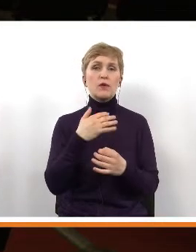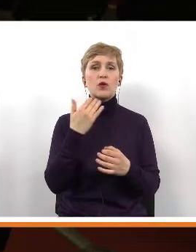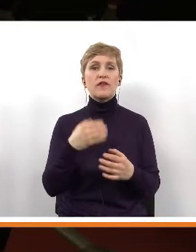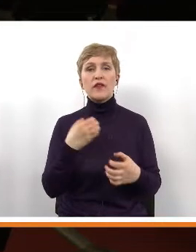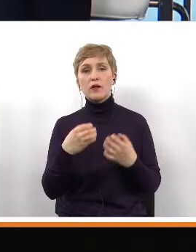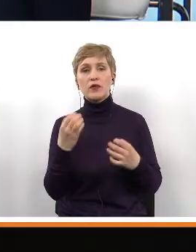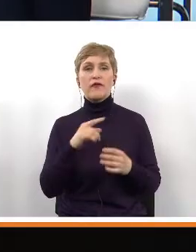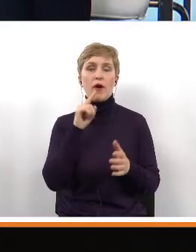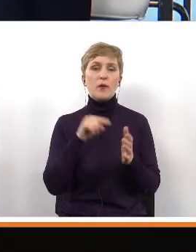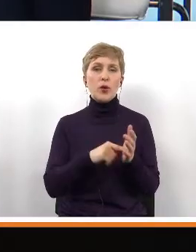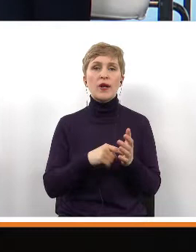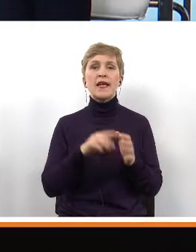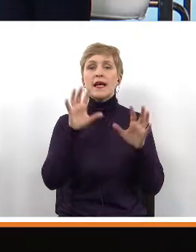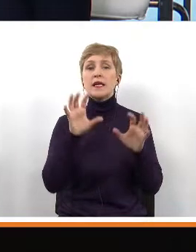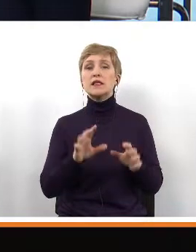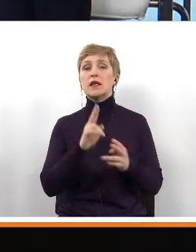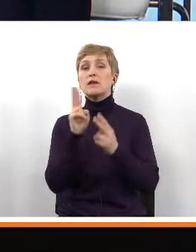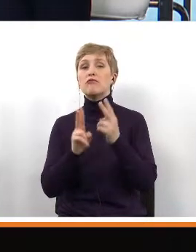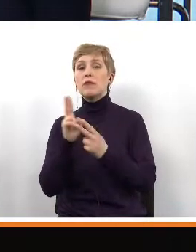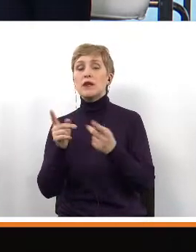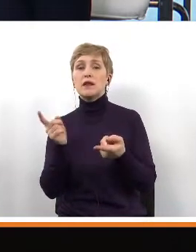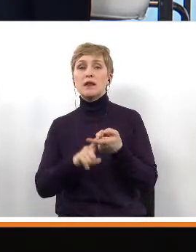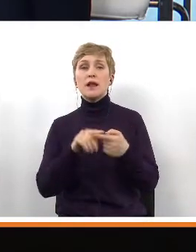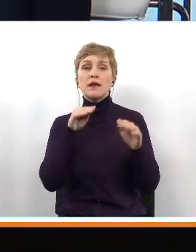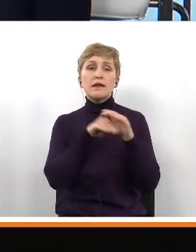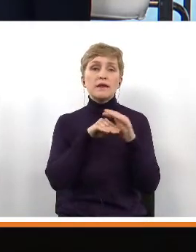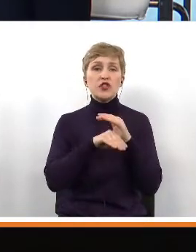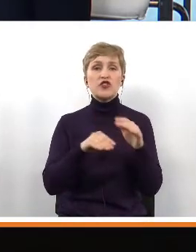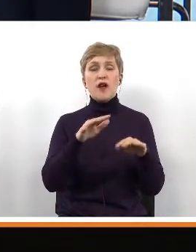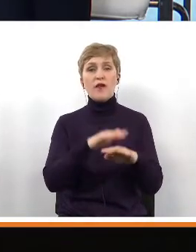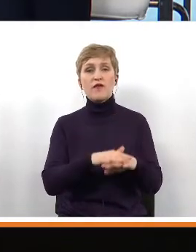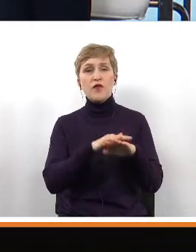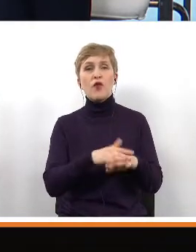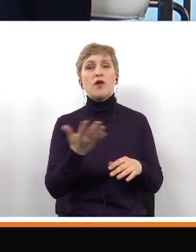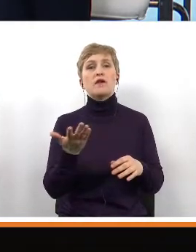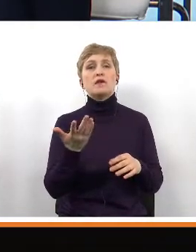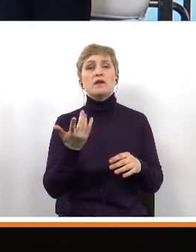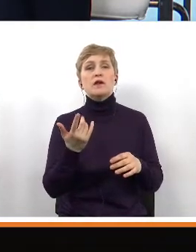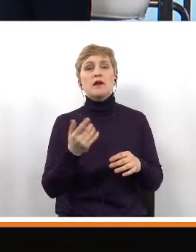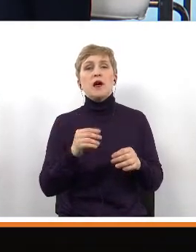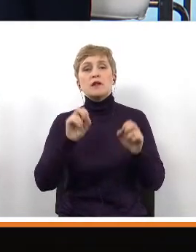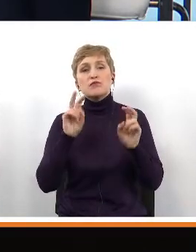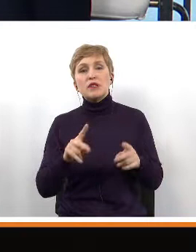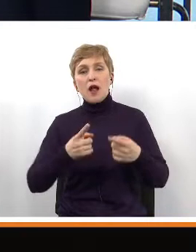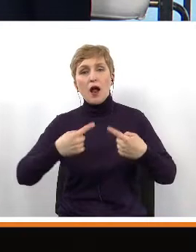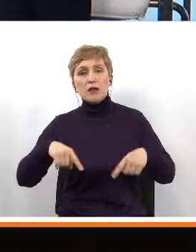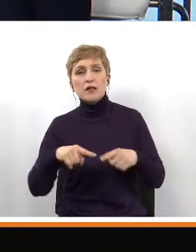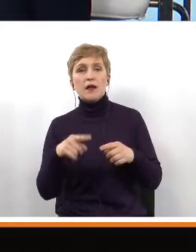вопрос законодательных изменений касательно содержания фондов, таких как там специализированные организации,